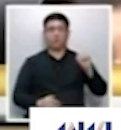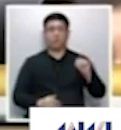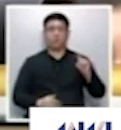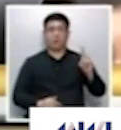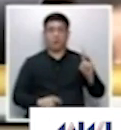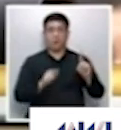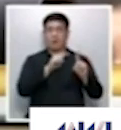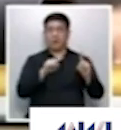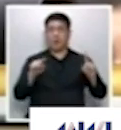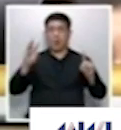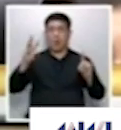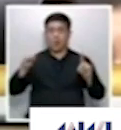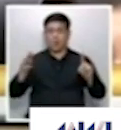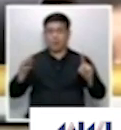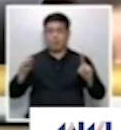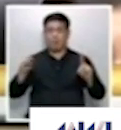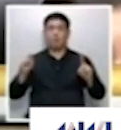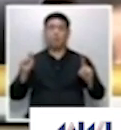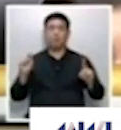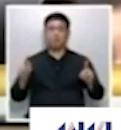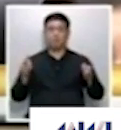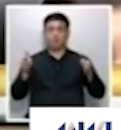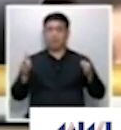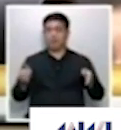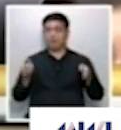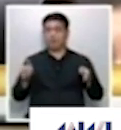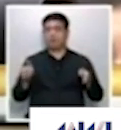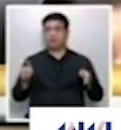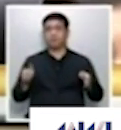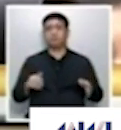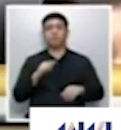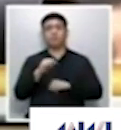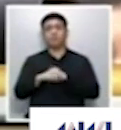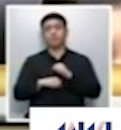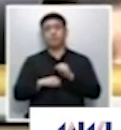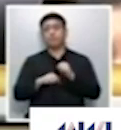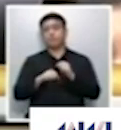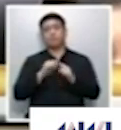ปีจะมีอยู่ประมาณ